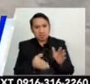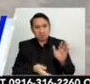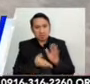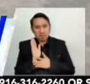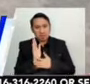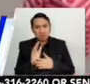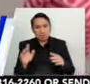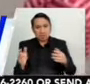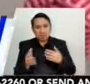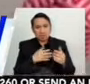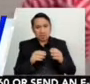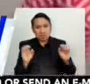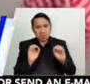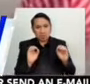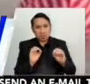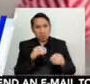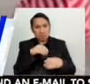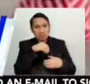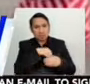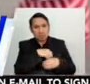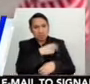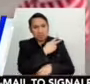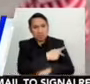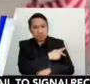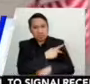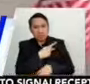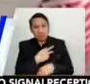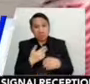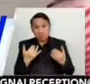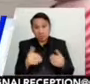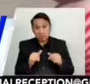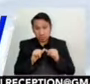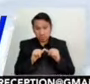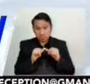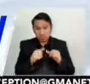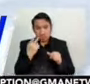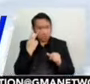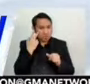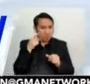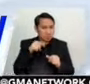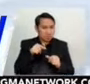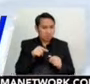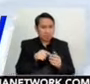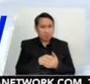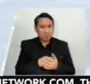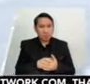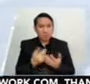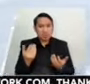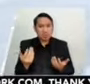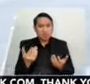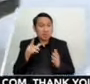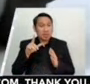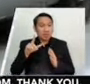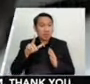na pasyente. Samantala, nagpapatuloy ngayon yung operasyon, Ivan, itong SAIC at sa pinakahuling impormasyon na nakuha natin mula